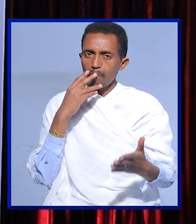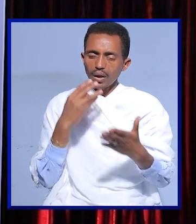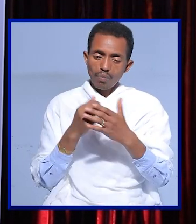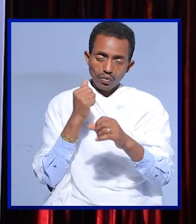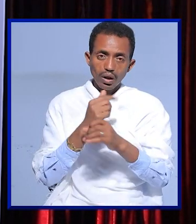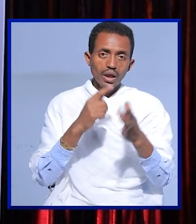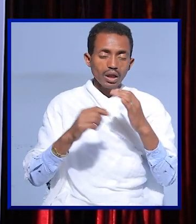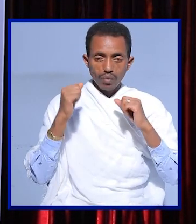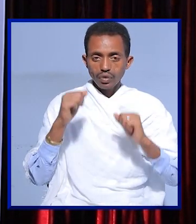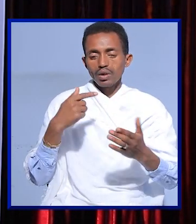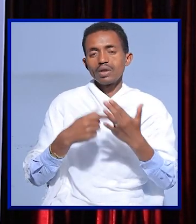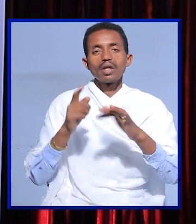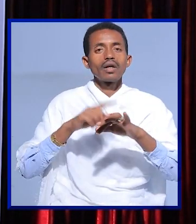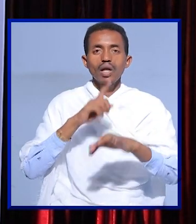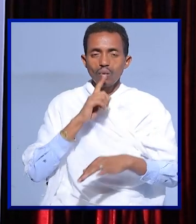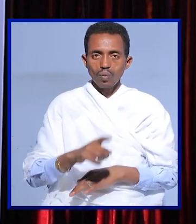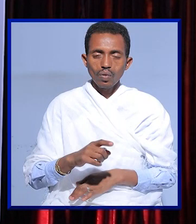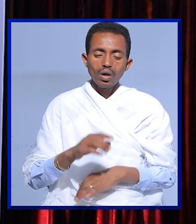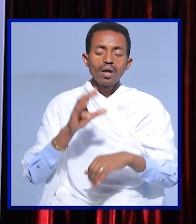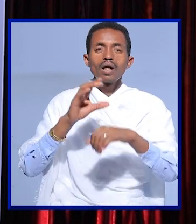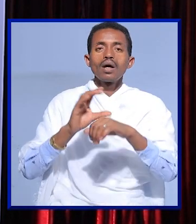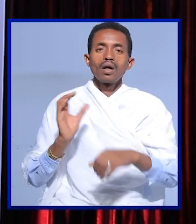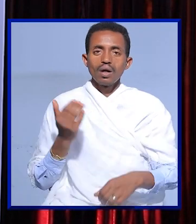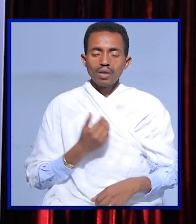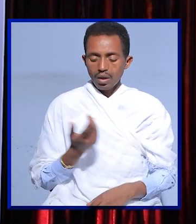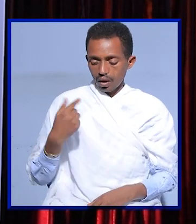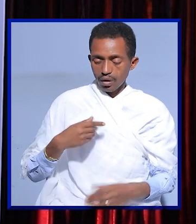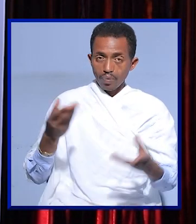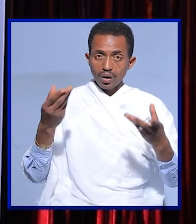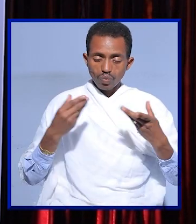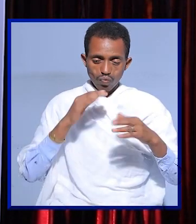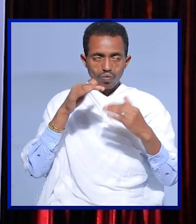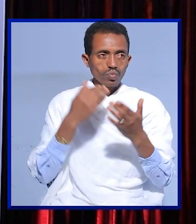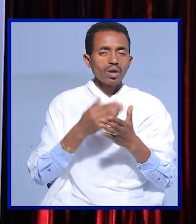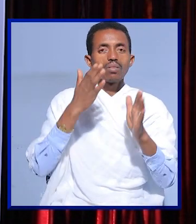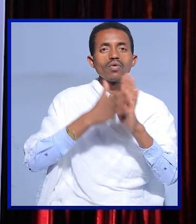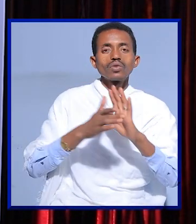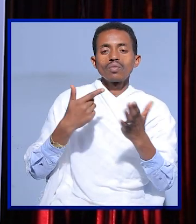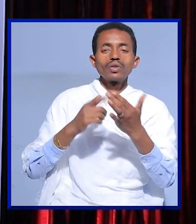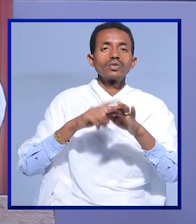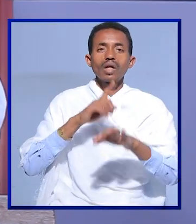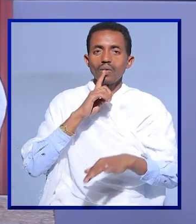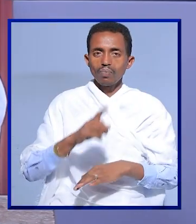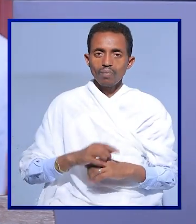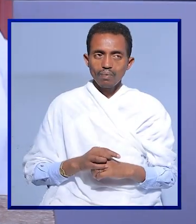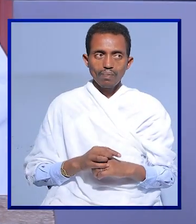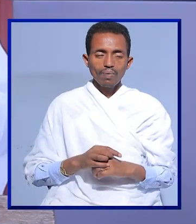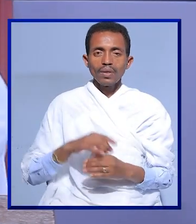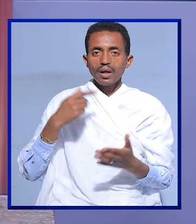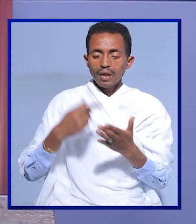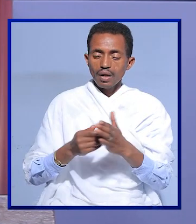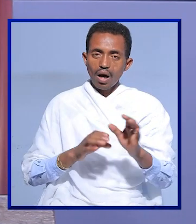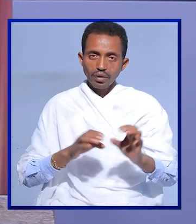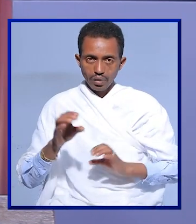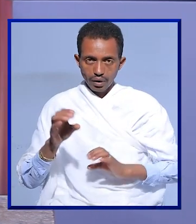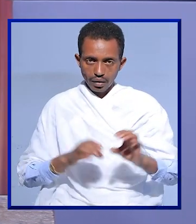ስራ የሚገለጸው ይህን ጊዜ ነው። ቤተ ክርስቲያን የምታስተምረው ትምህርት የሚፈጸመው ይህን ጊዜ ነው። ይህንን